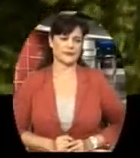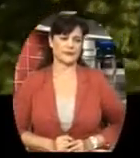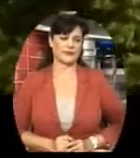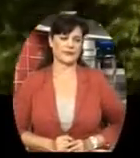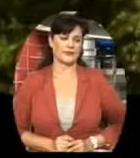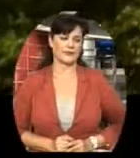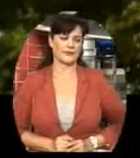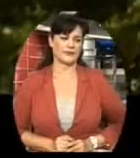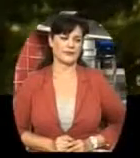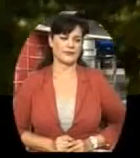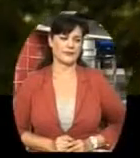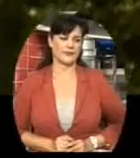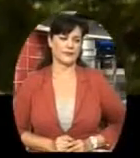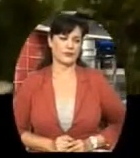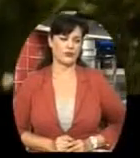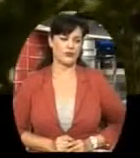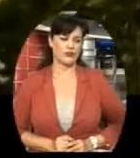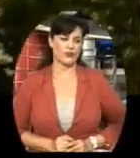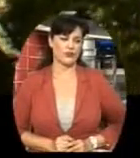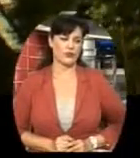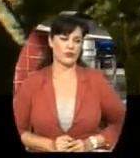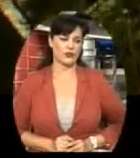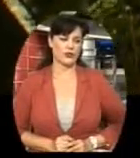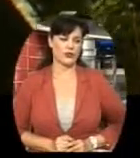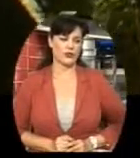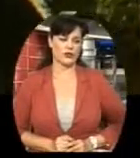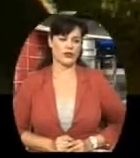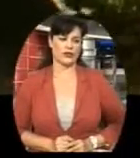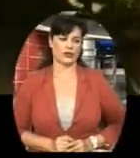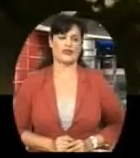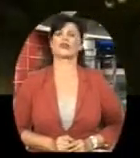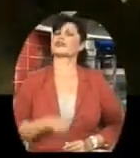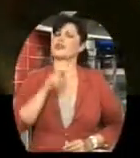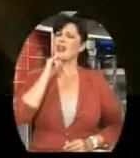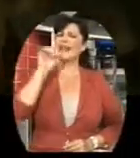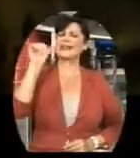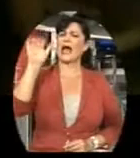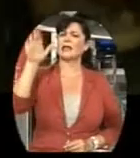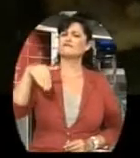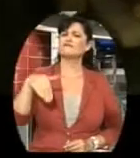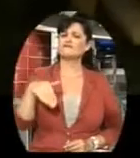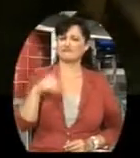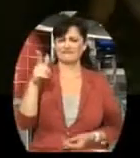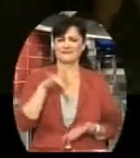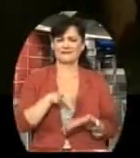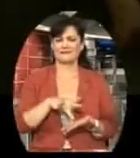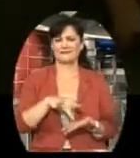ניי ניי ניי ניי ניי ניי ניי ניי. איתי! אני פה.